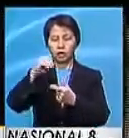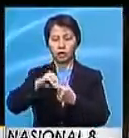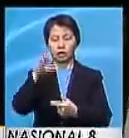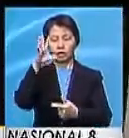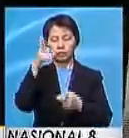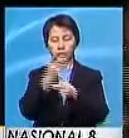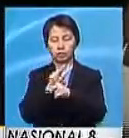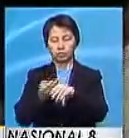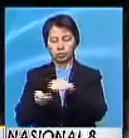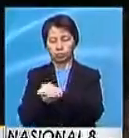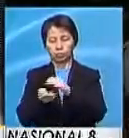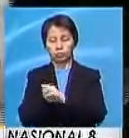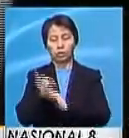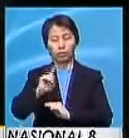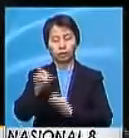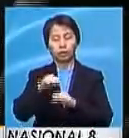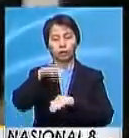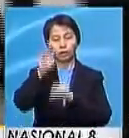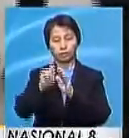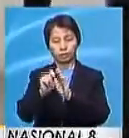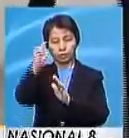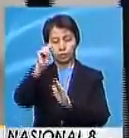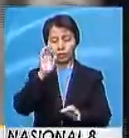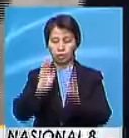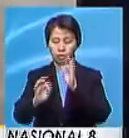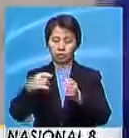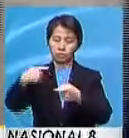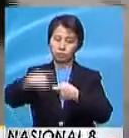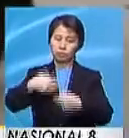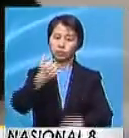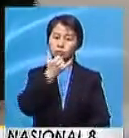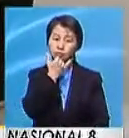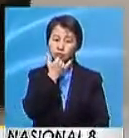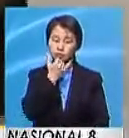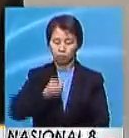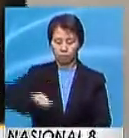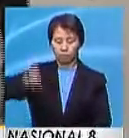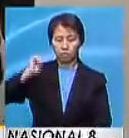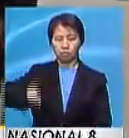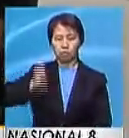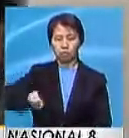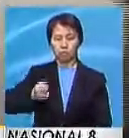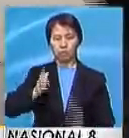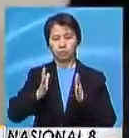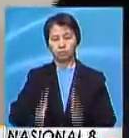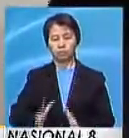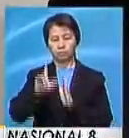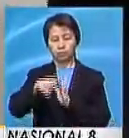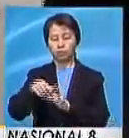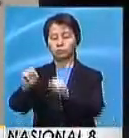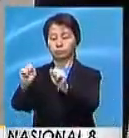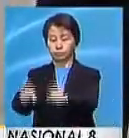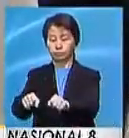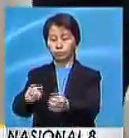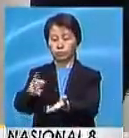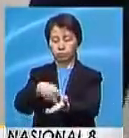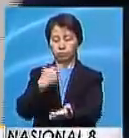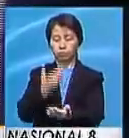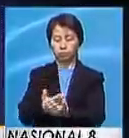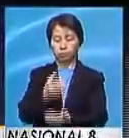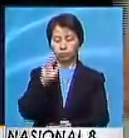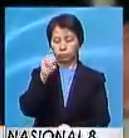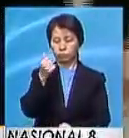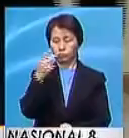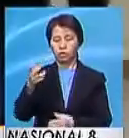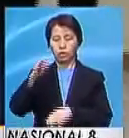nilai suapan yang mana lebih tinggi jika sabit kesalahan. Hakim Habibah Muhammad Yusof kemudian membenarkan jaminan RM10,000